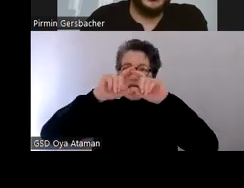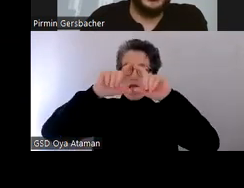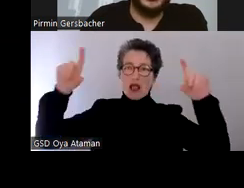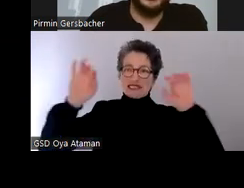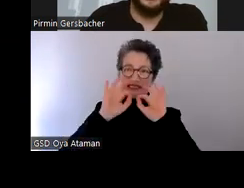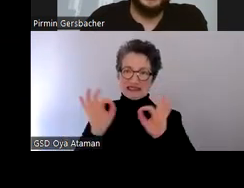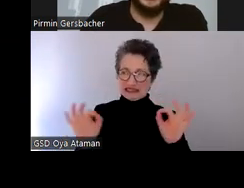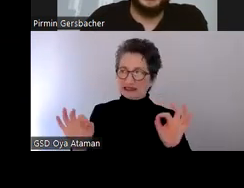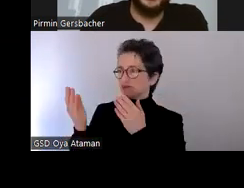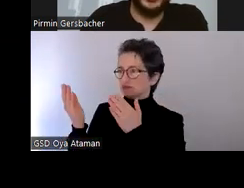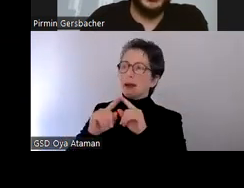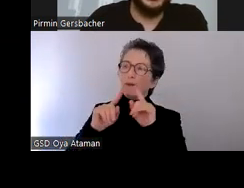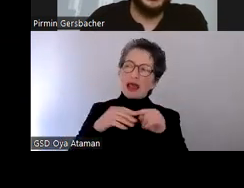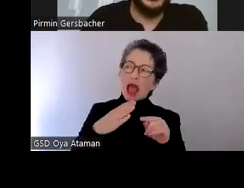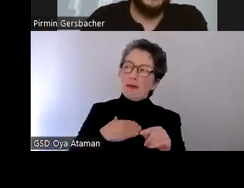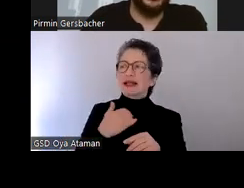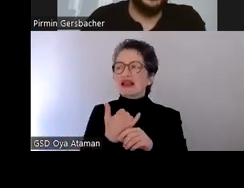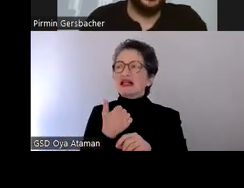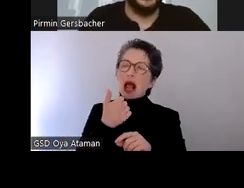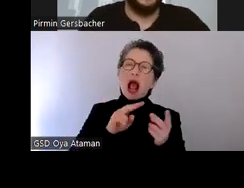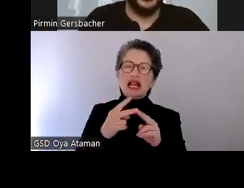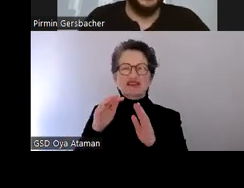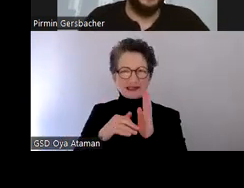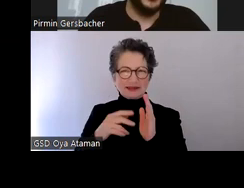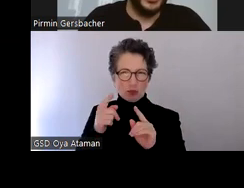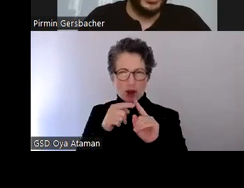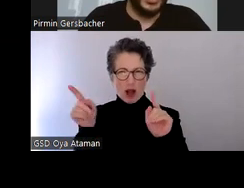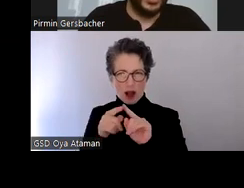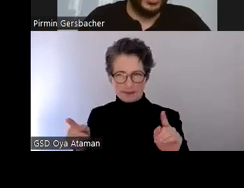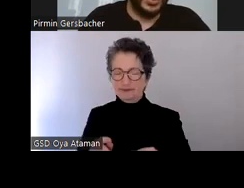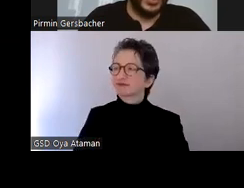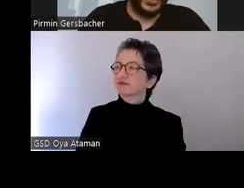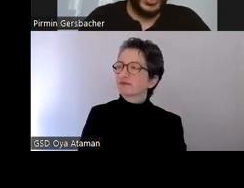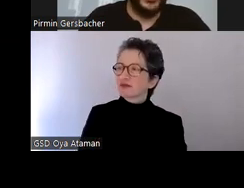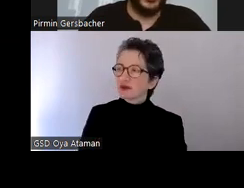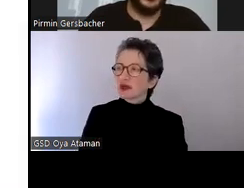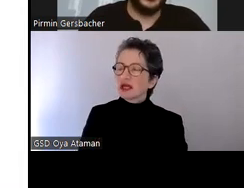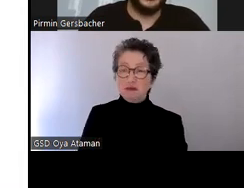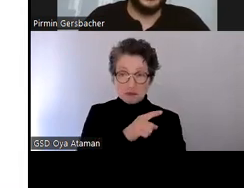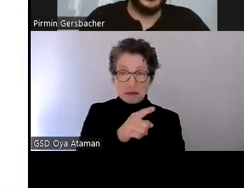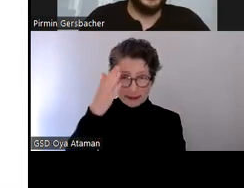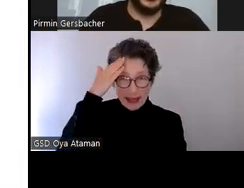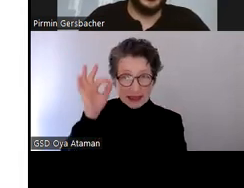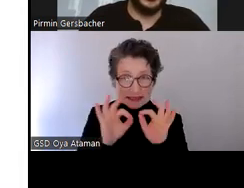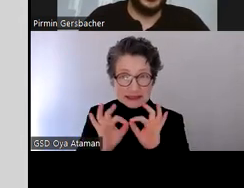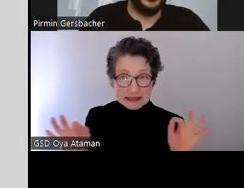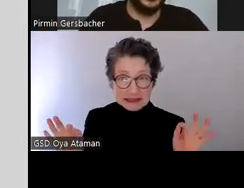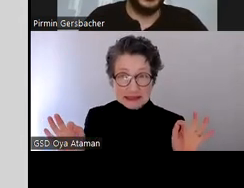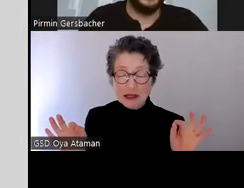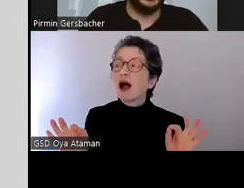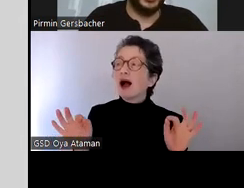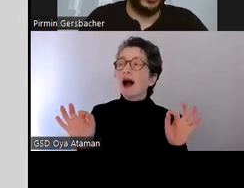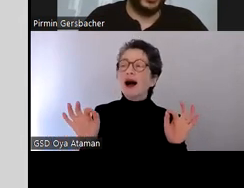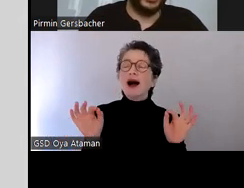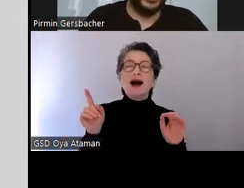jeweils einen Alternativtext. Dieser darf auch leer sein. Er darf nur nicht komplett fehlen. Der könnte jetzt bekannt vorkommen. Das ist nämlich genau der